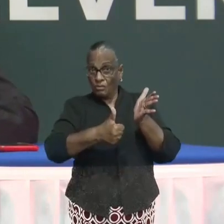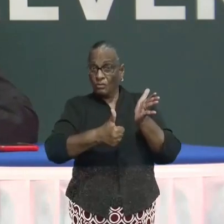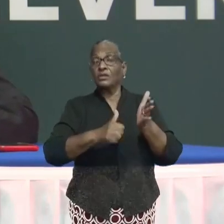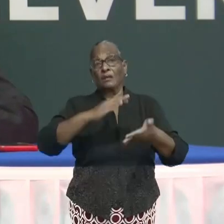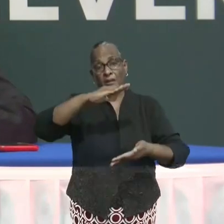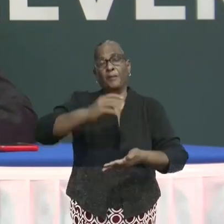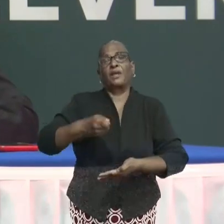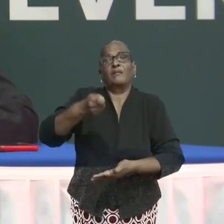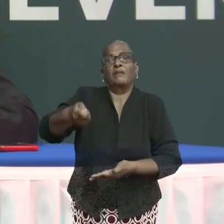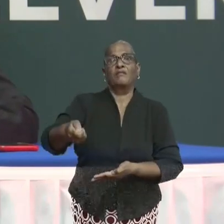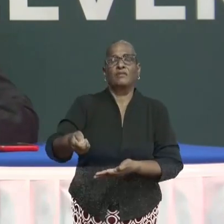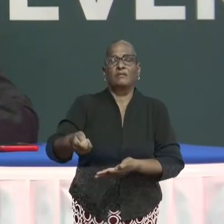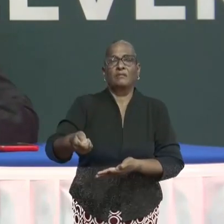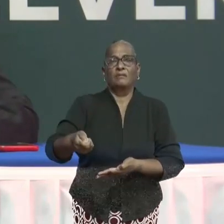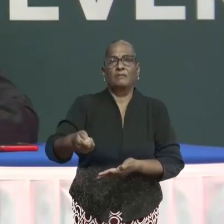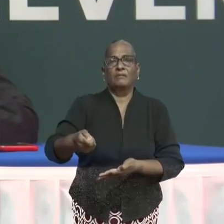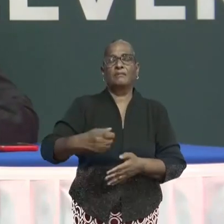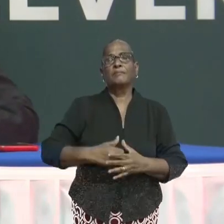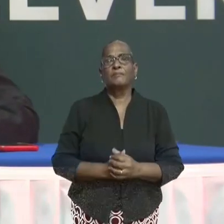een pakket,